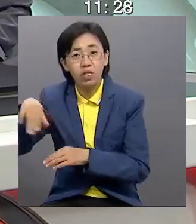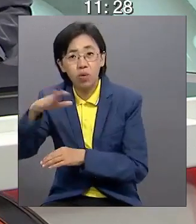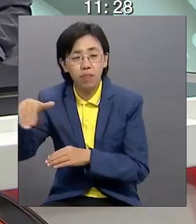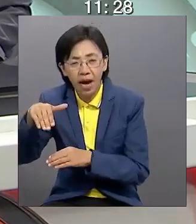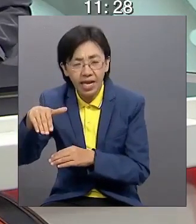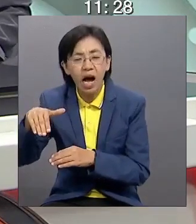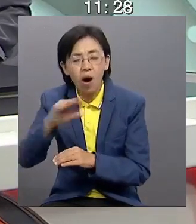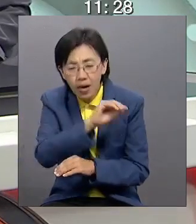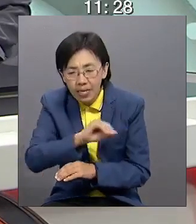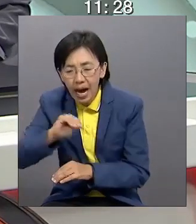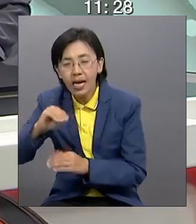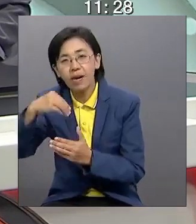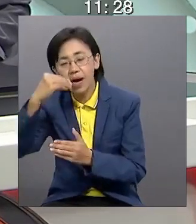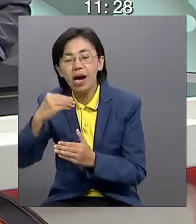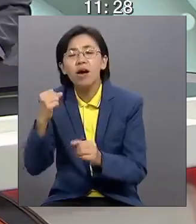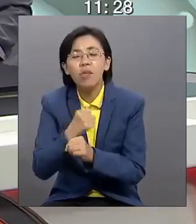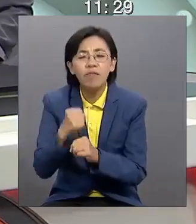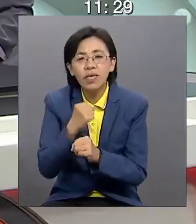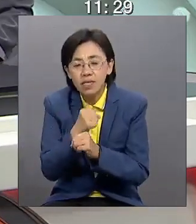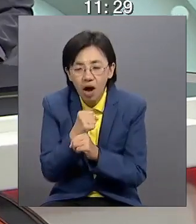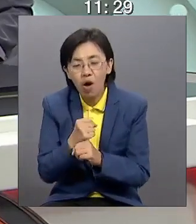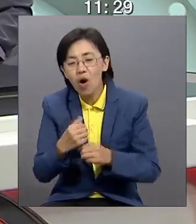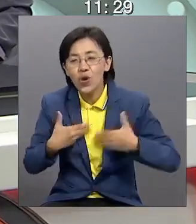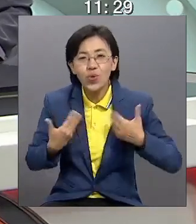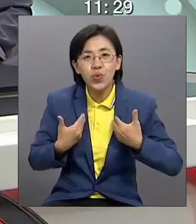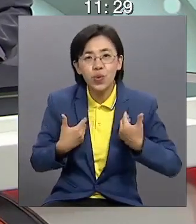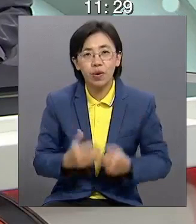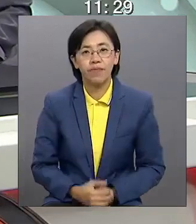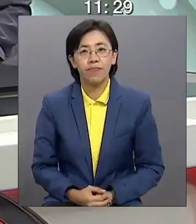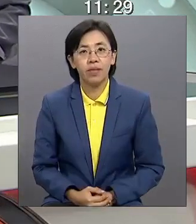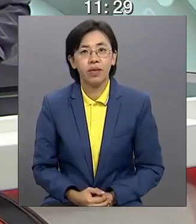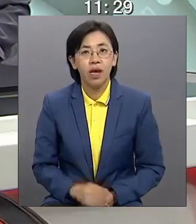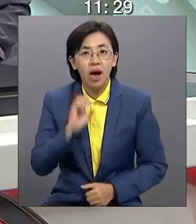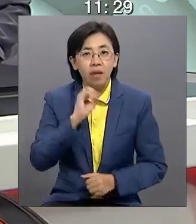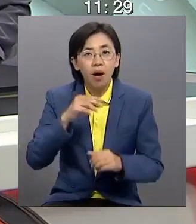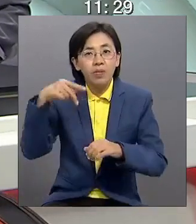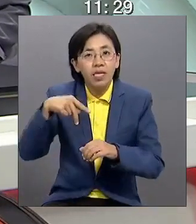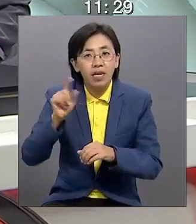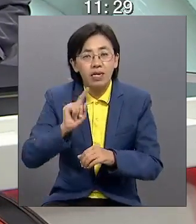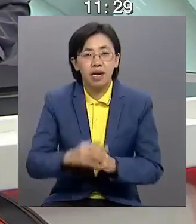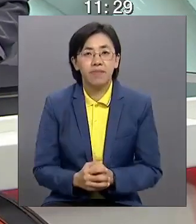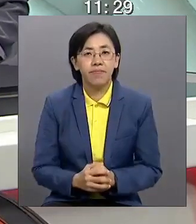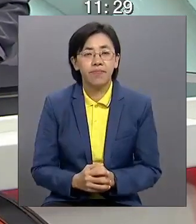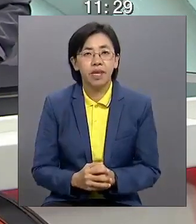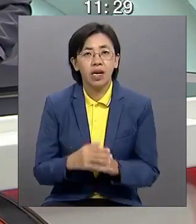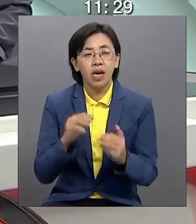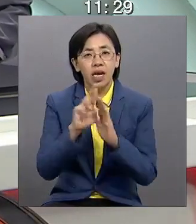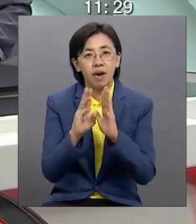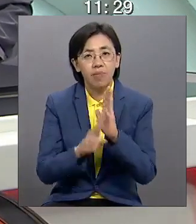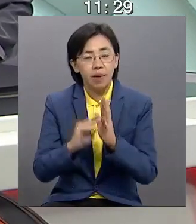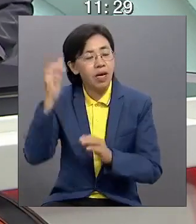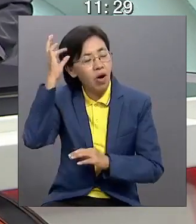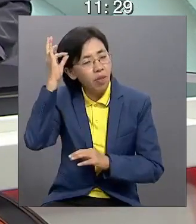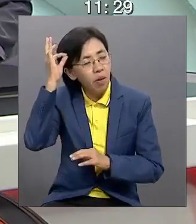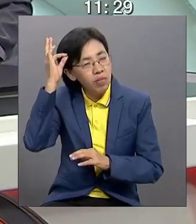ภาคสนามแทนนะคะเพื่อให้การเรียนนั้นสนุกมากยิ่งขึ้นค่ะ ค่ะและที่ย้ำเป็นพิเศษอีกหนึ่งประเด็นนะคะก็คือระเบียบเกี่ยวกับทรงผมนั่นเ